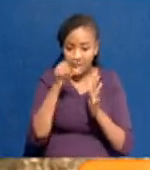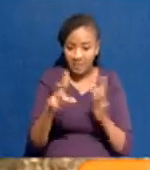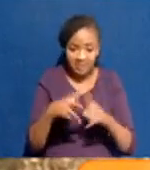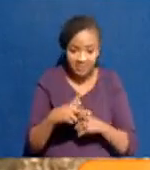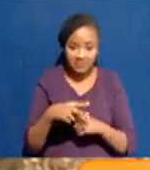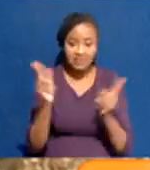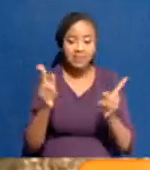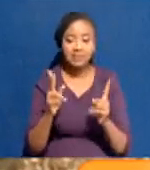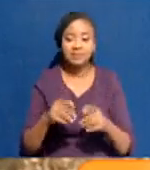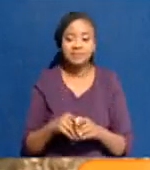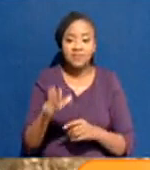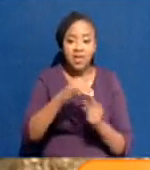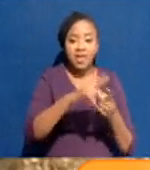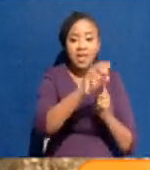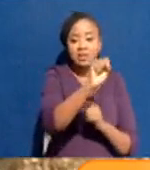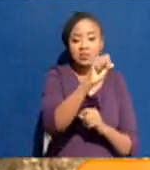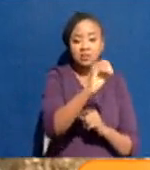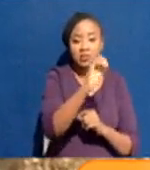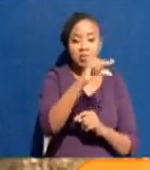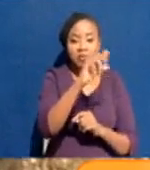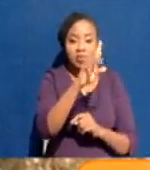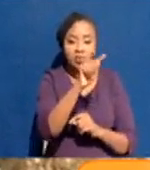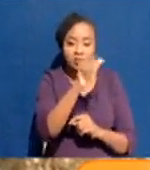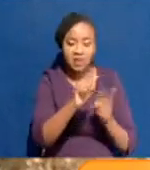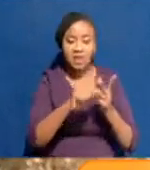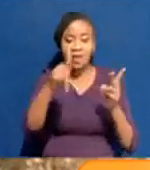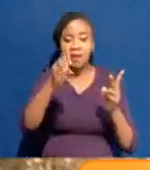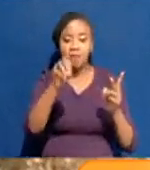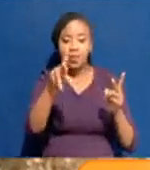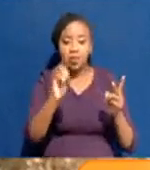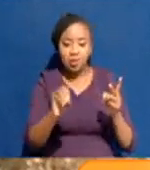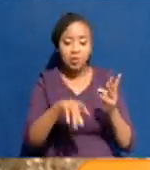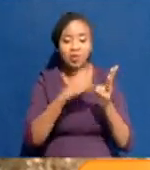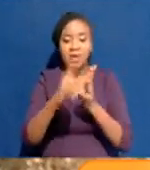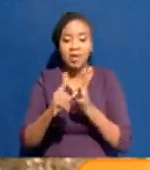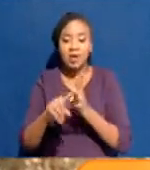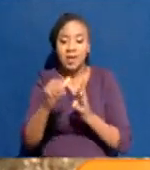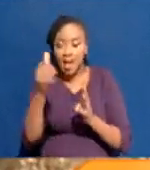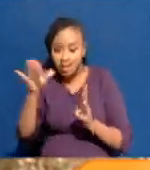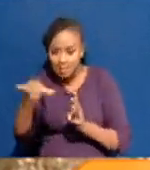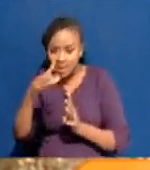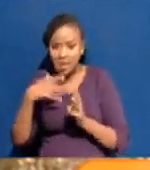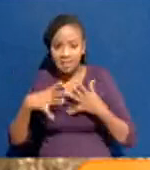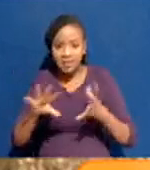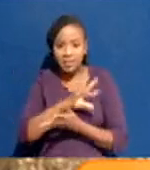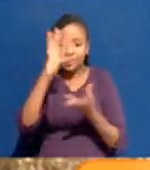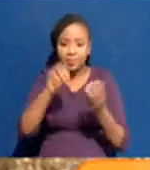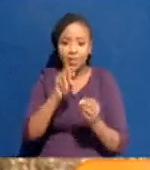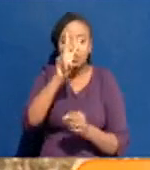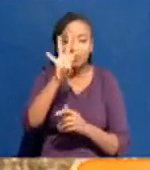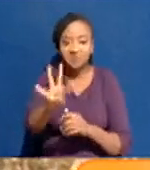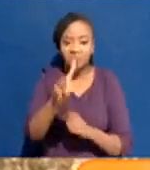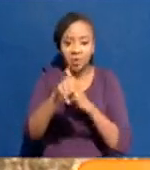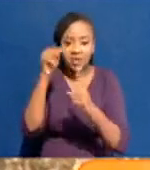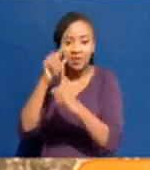especially ward yangu na Suguta na Poro na Ngatana Nyeki, saa hii watu 24 wameuliwa na